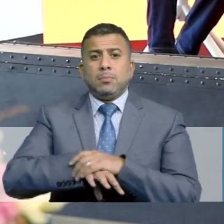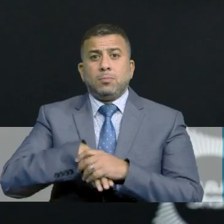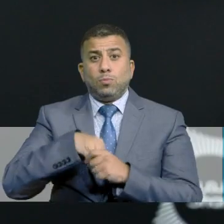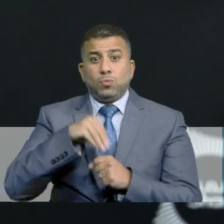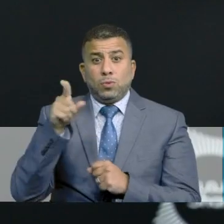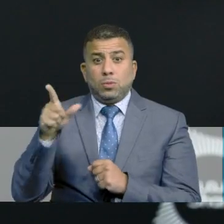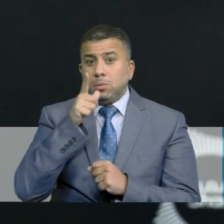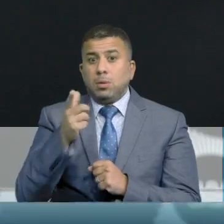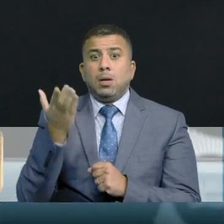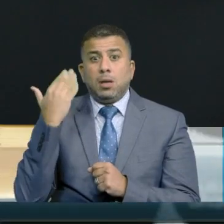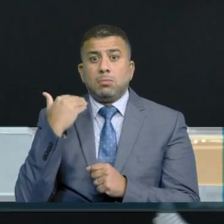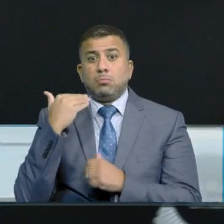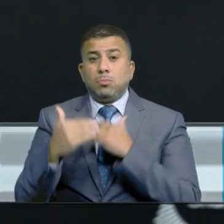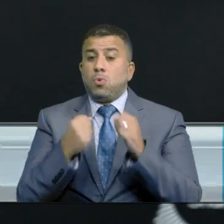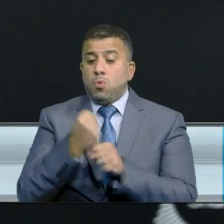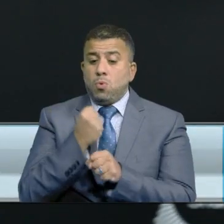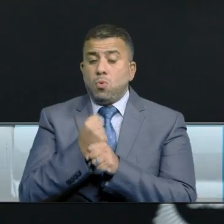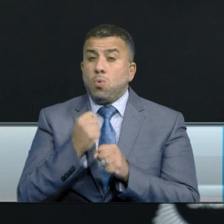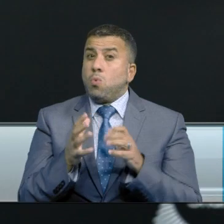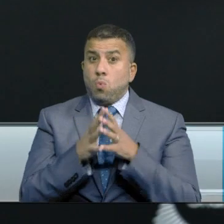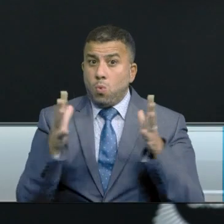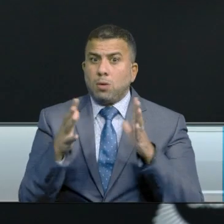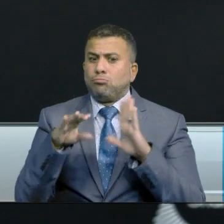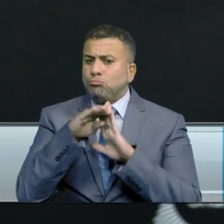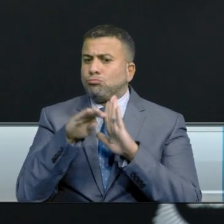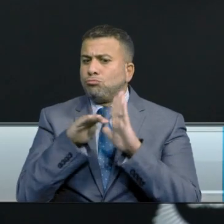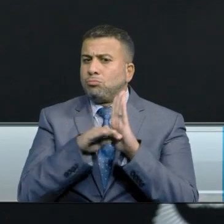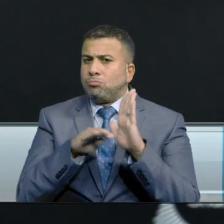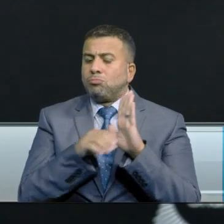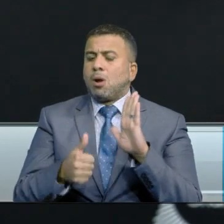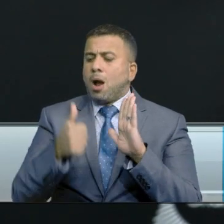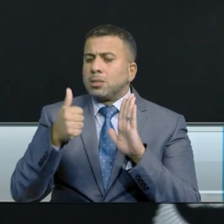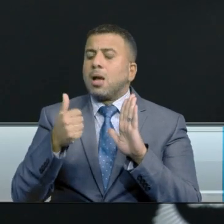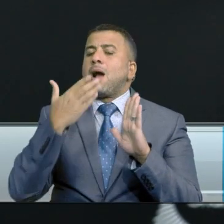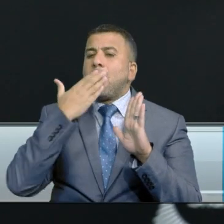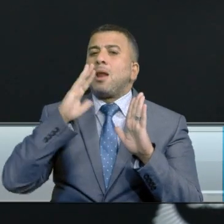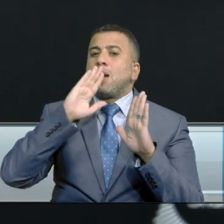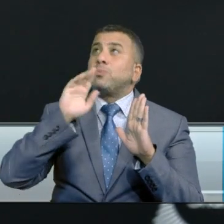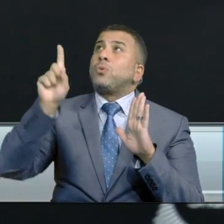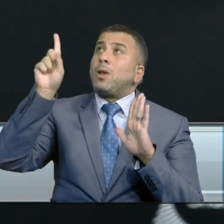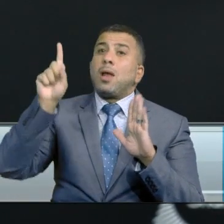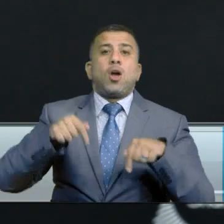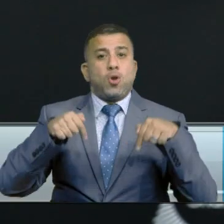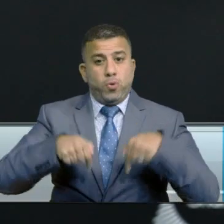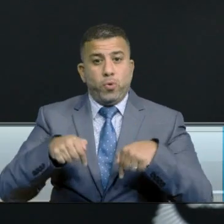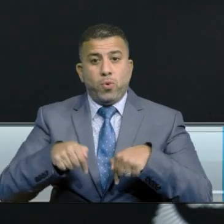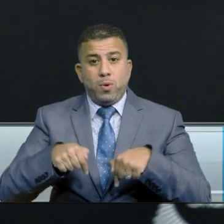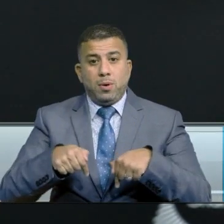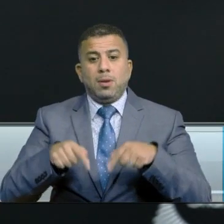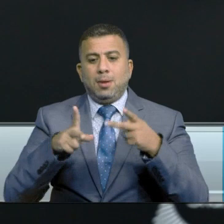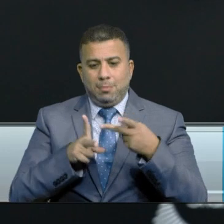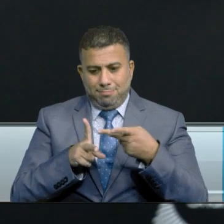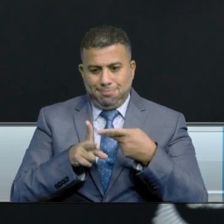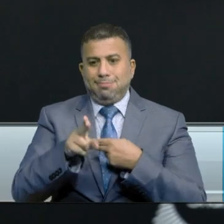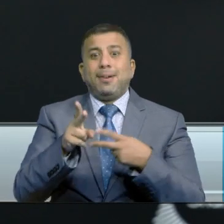فترة وخذ مجهود كبير لإنجازه، ولكن الحمد لله اليوم في الافتتاح